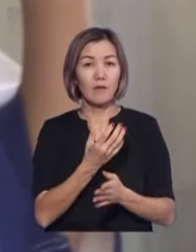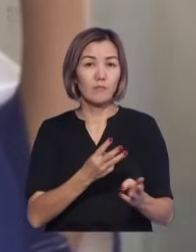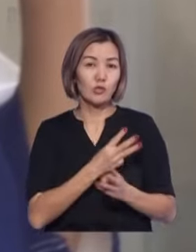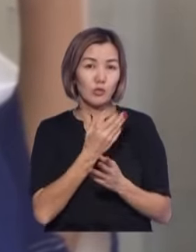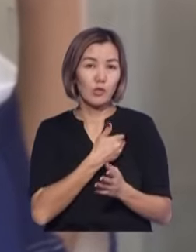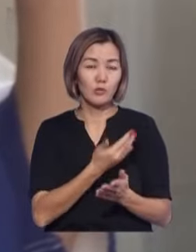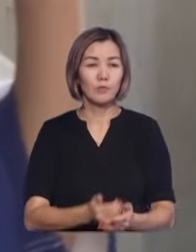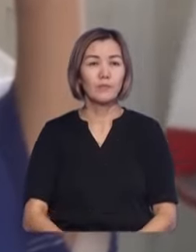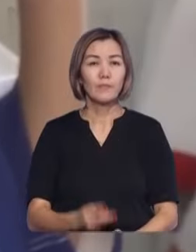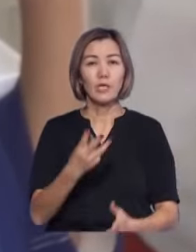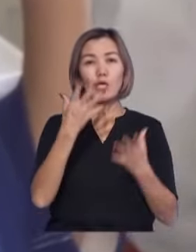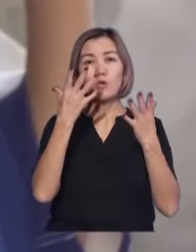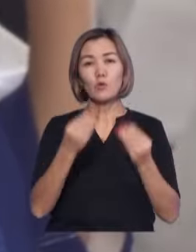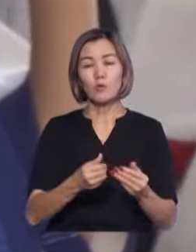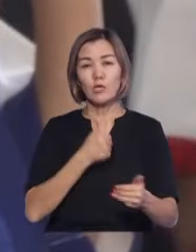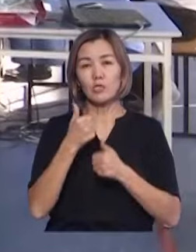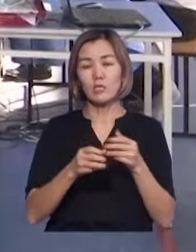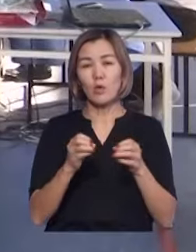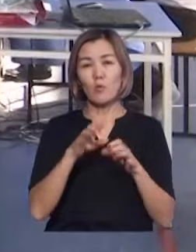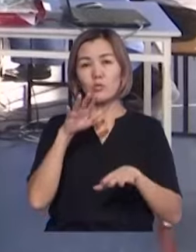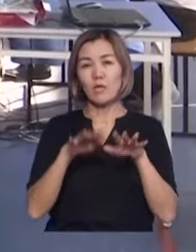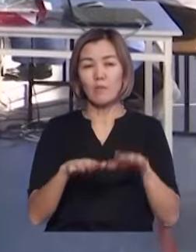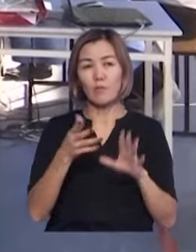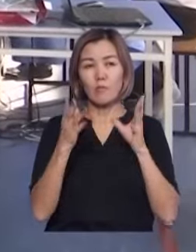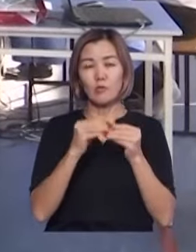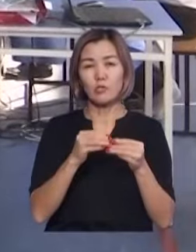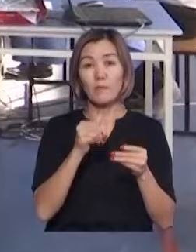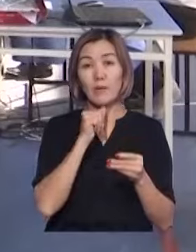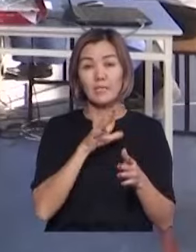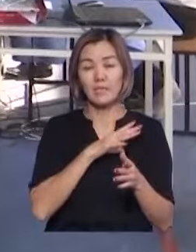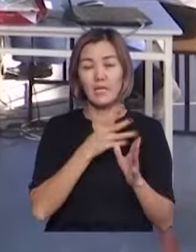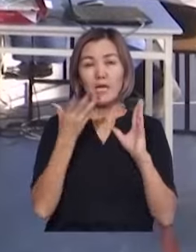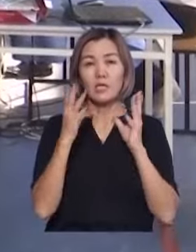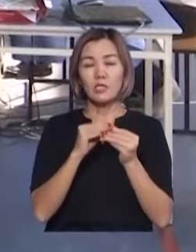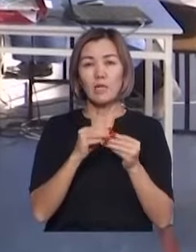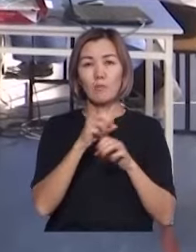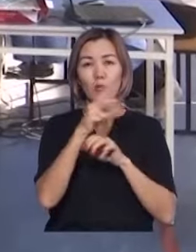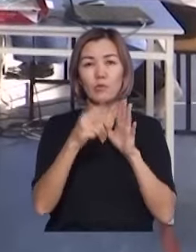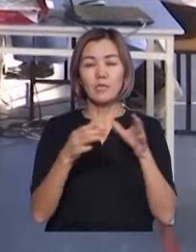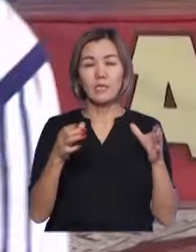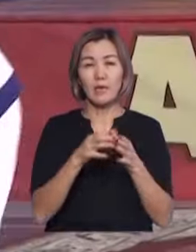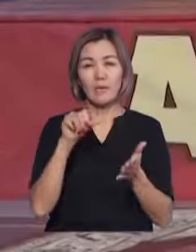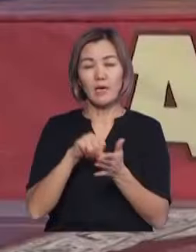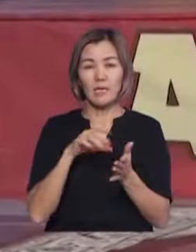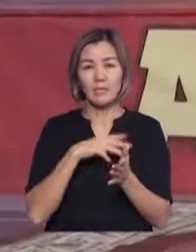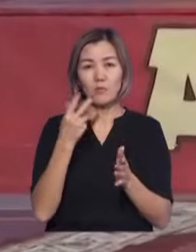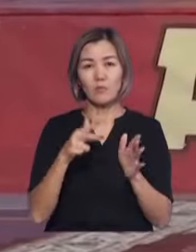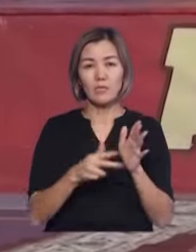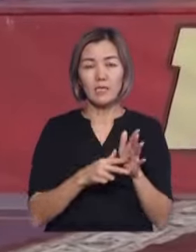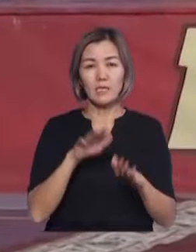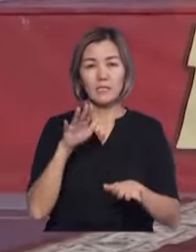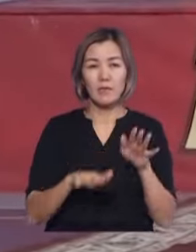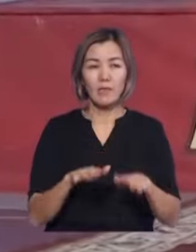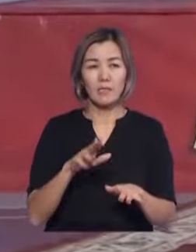күнге созылған жарыс барысында балуандар 10 салмақ дәрежесі бойынша бақ сынады. Жалпы саны 18 команда қатысты. 38 келі